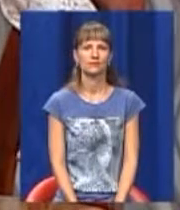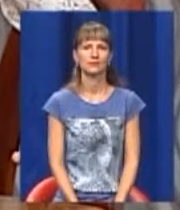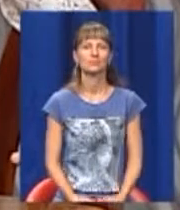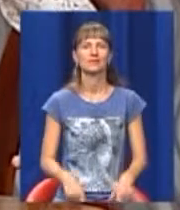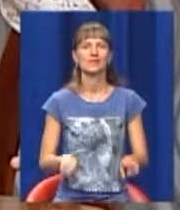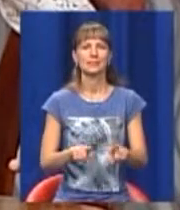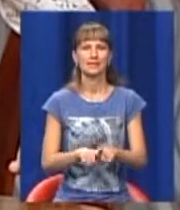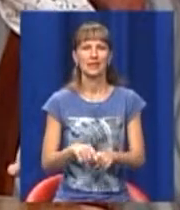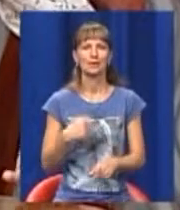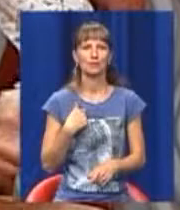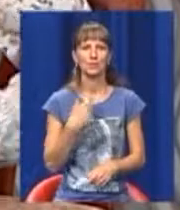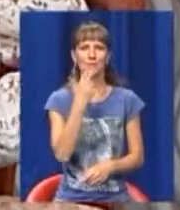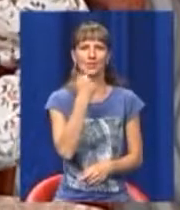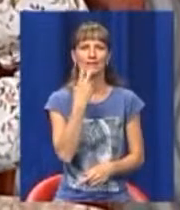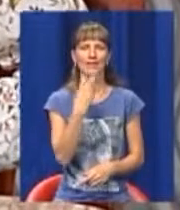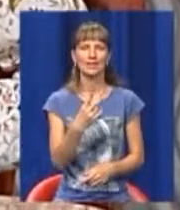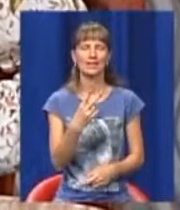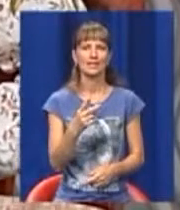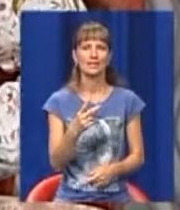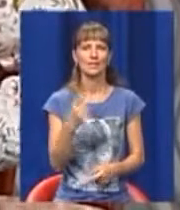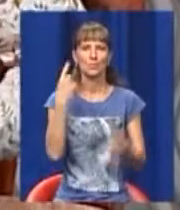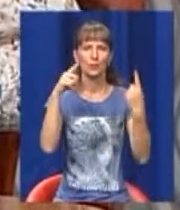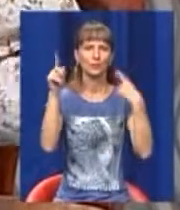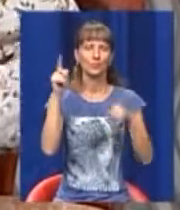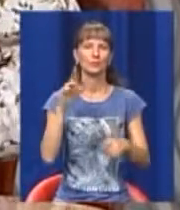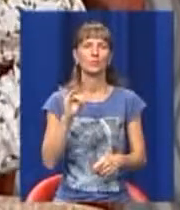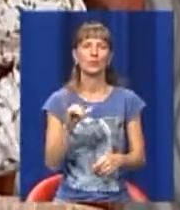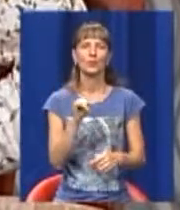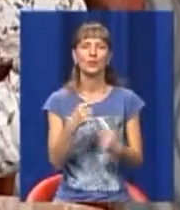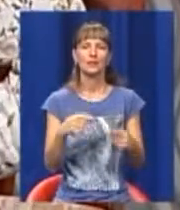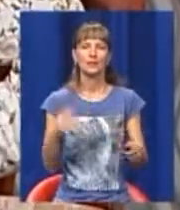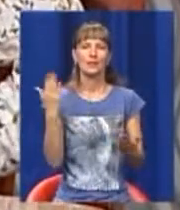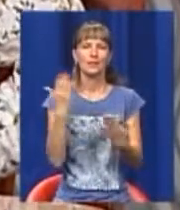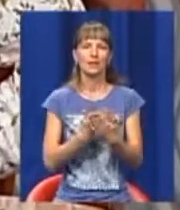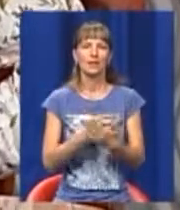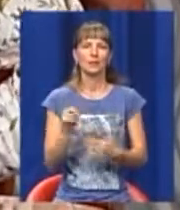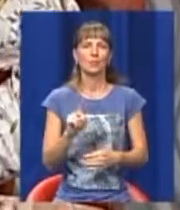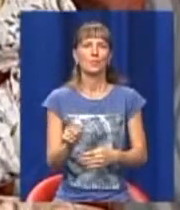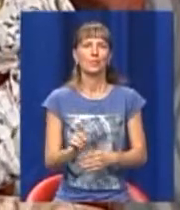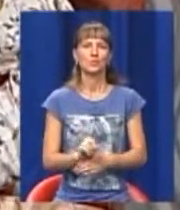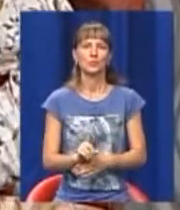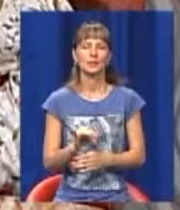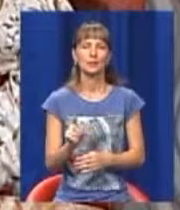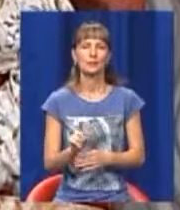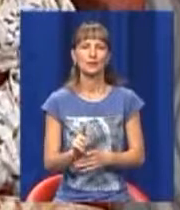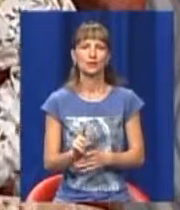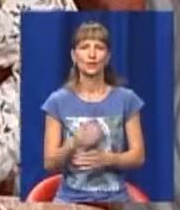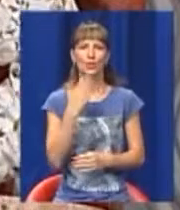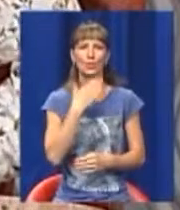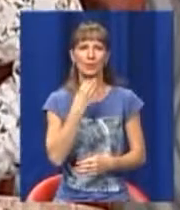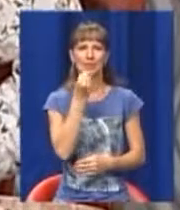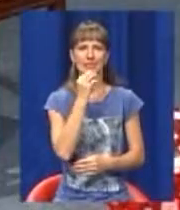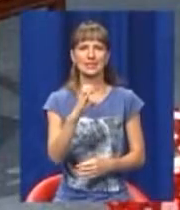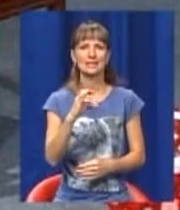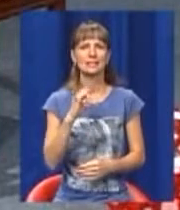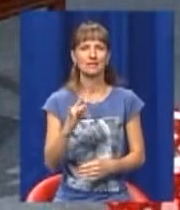Ось так. Ми зазвичай звикли бачити в мультфільмах та у різних фільмах, що пацючки і миші полюбляють їсти